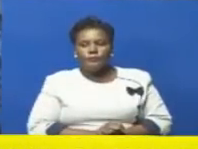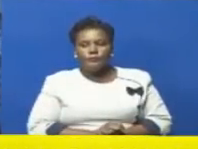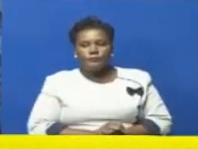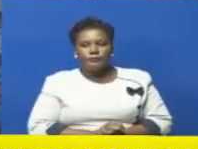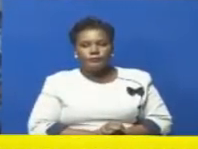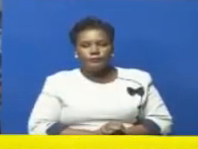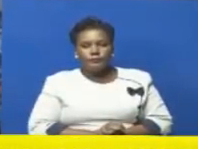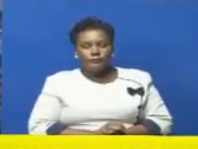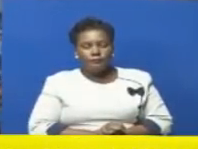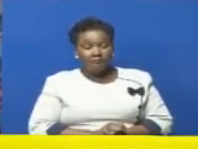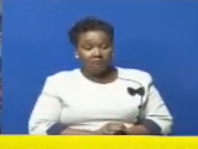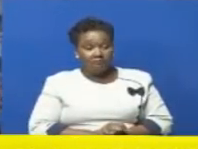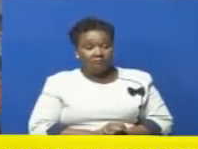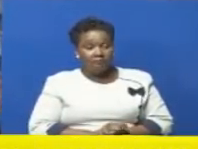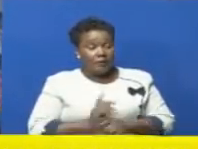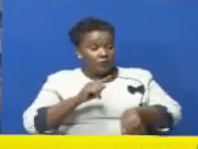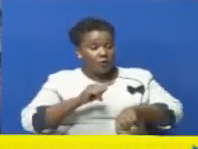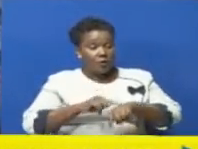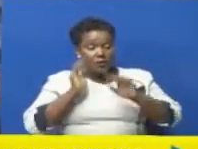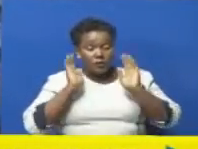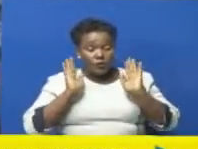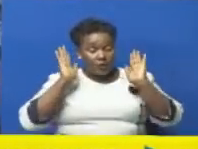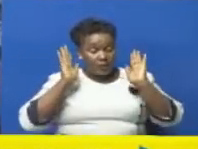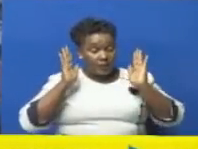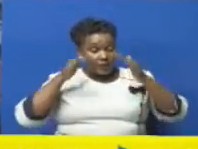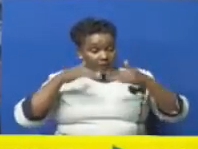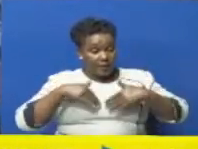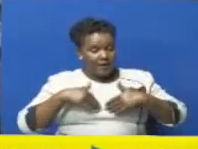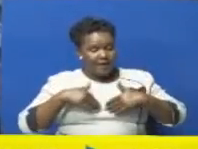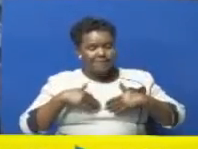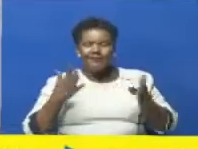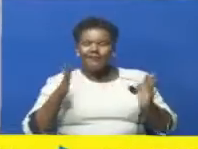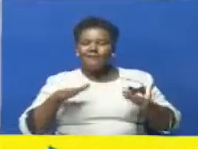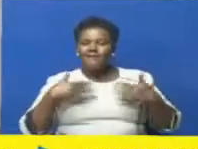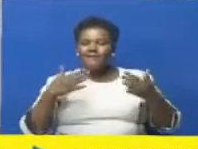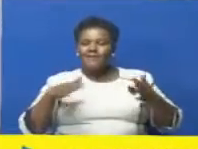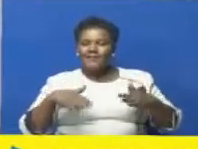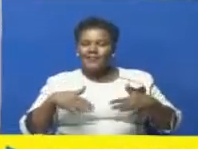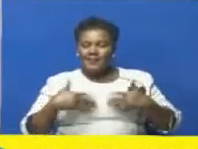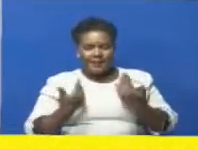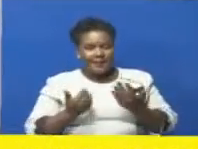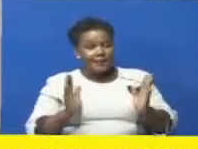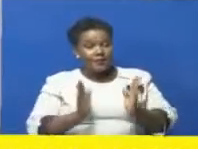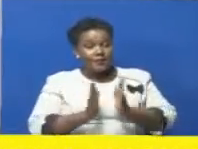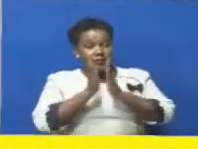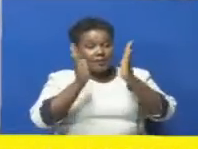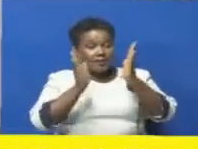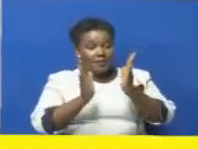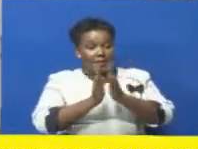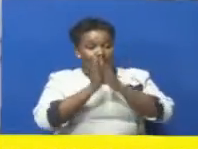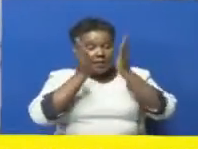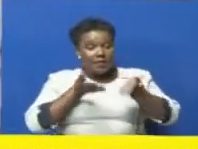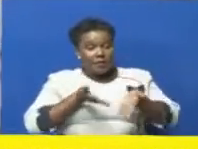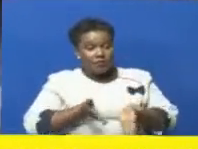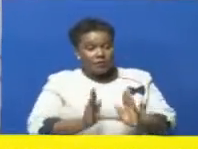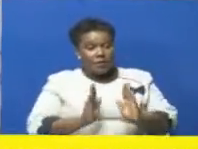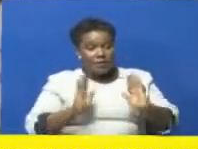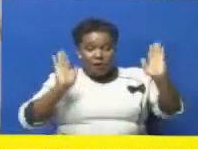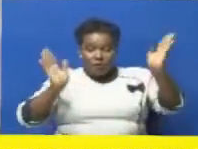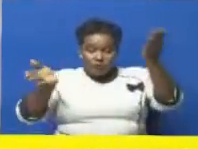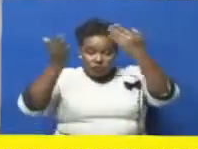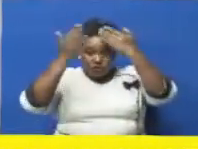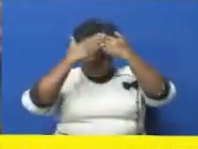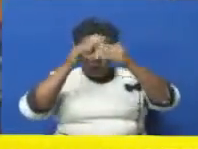Wakati waumini wa dini ya Kiislamu wakisherehekea maadhimisho ya kuzaliwa kwa Mtume Muhammad sallallahu alaihi